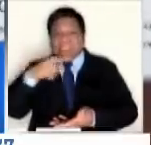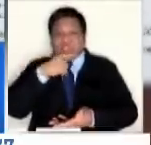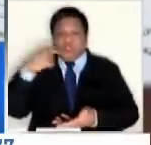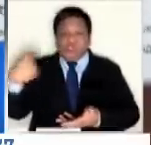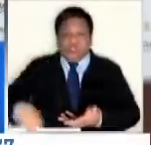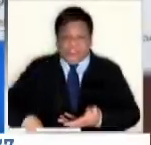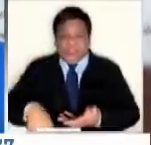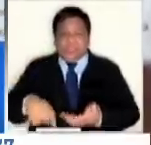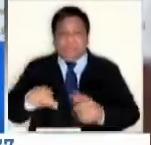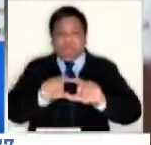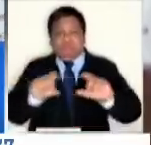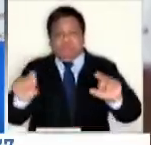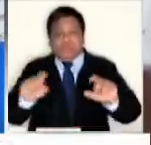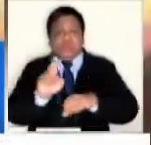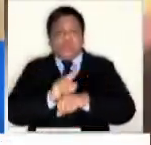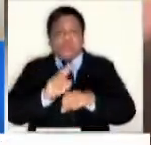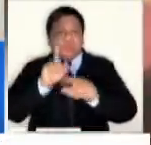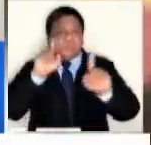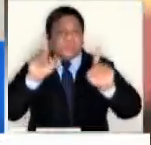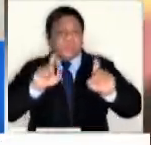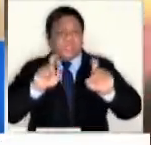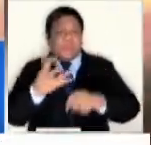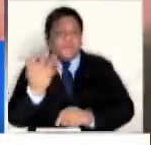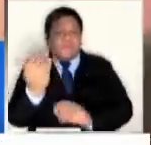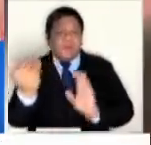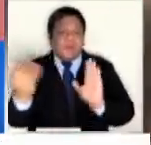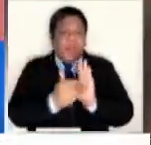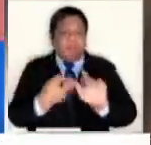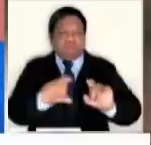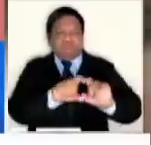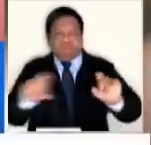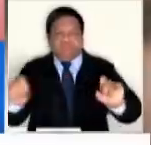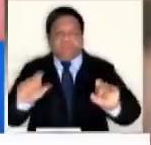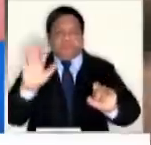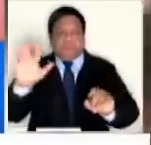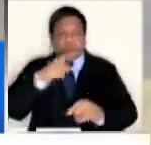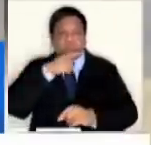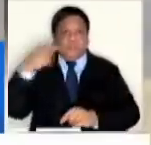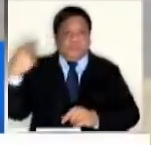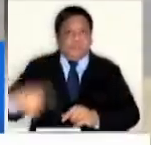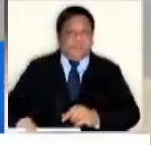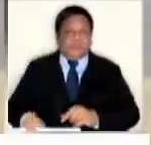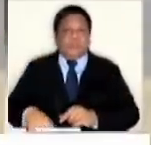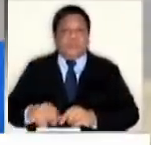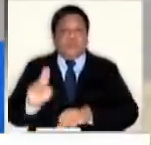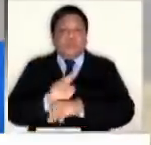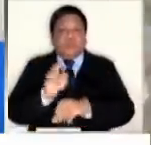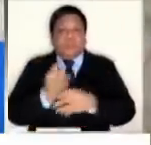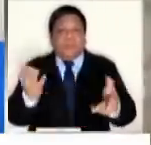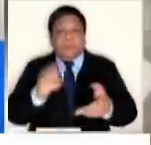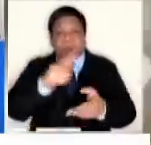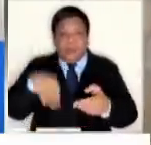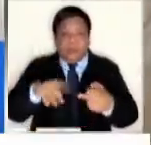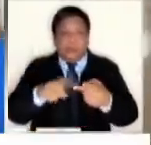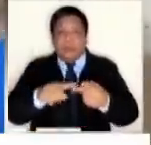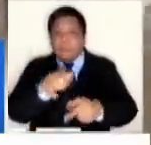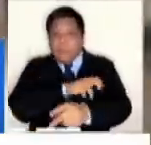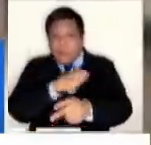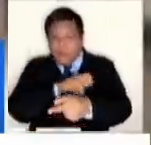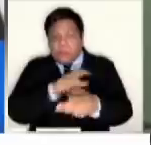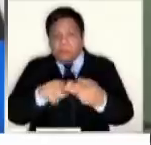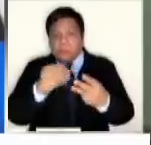test run ang 15,000 na dose ng Sputnik V na gagamitin sa Maynila, Makati, Muntinlupa, Taguig at